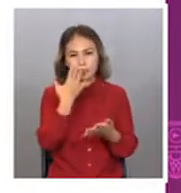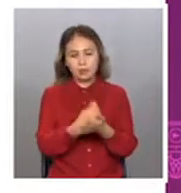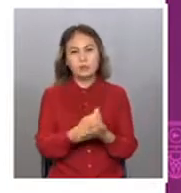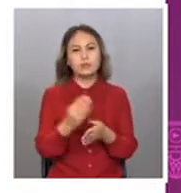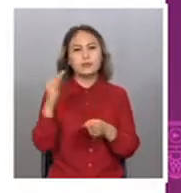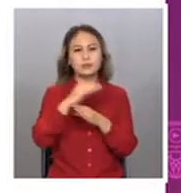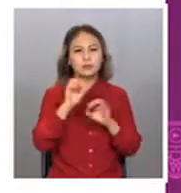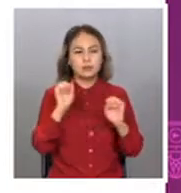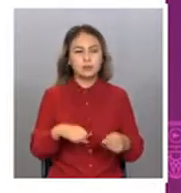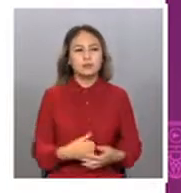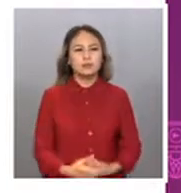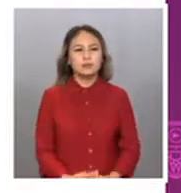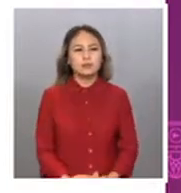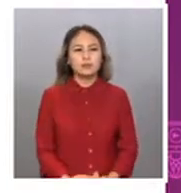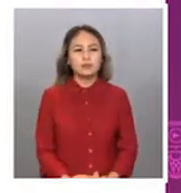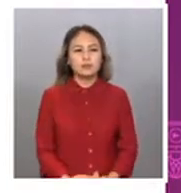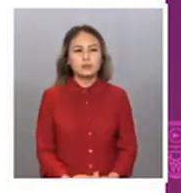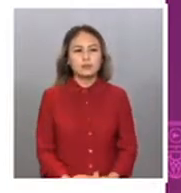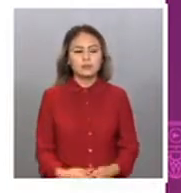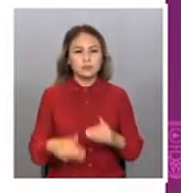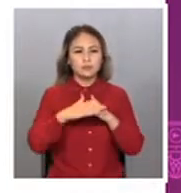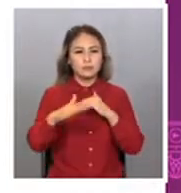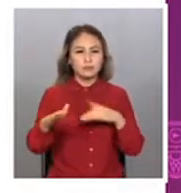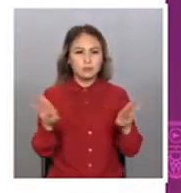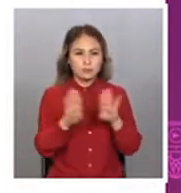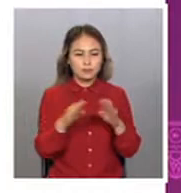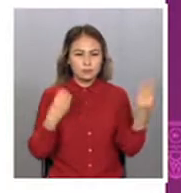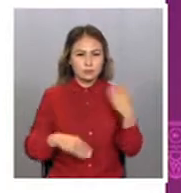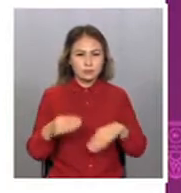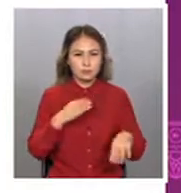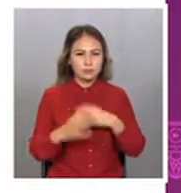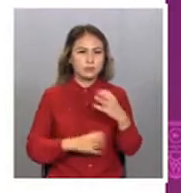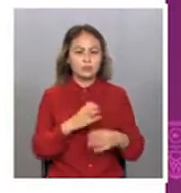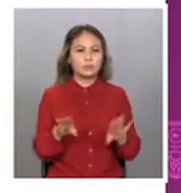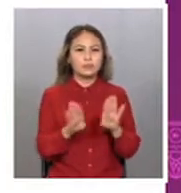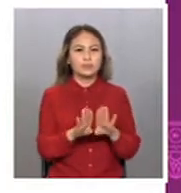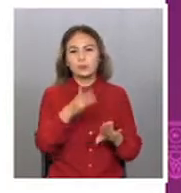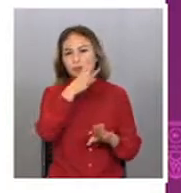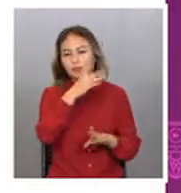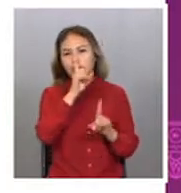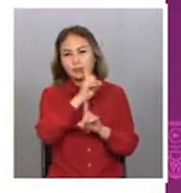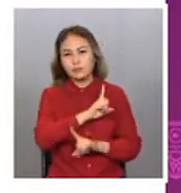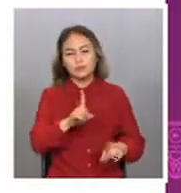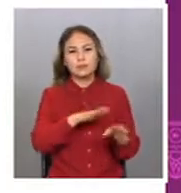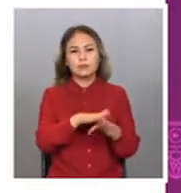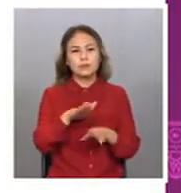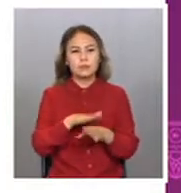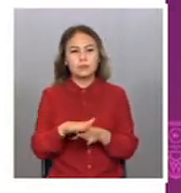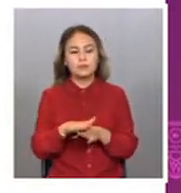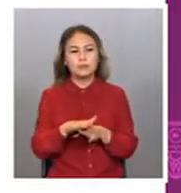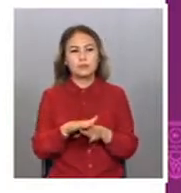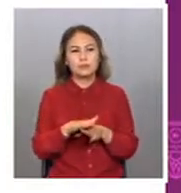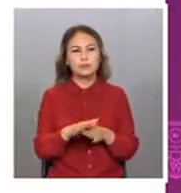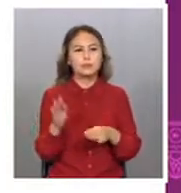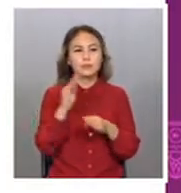қоса аламыз. Соның ішінде ұлттық киімдеріміз әлем нарығында өз ерекшелігімен орын алып келеді.